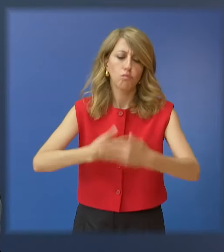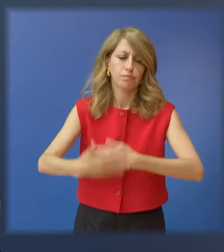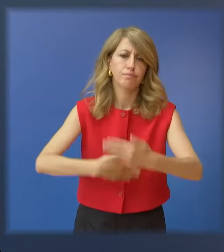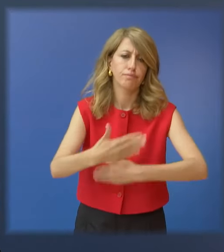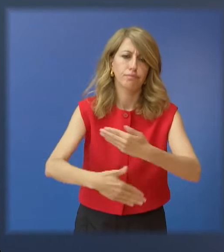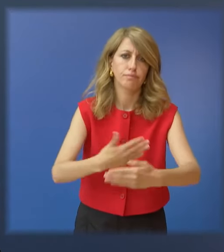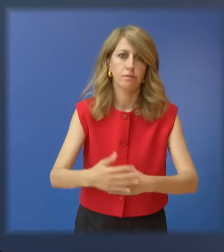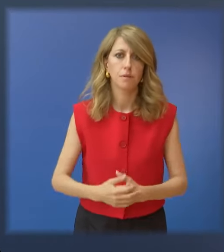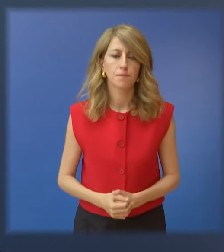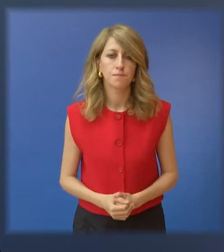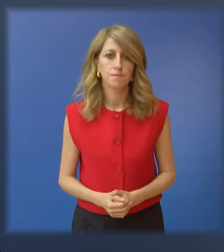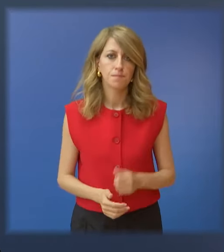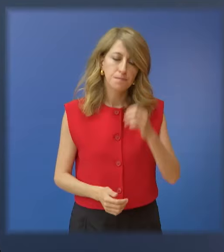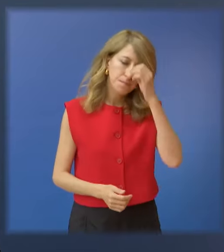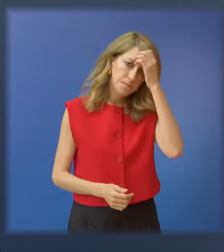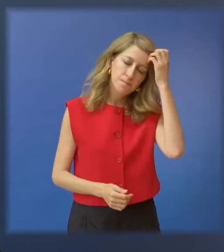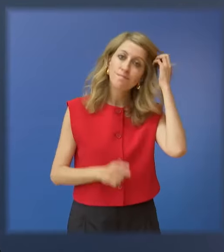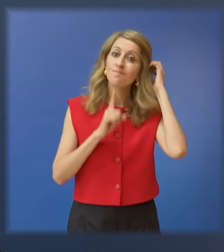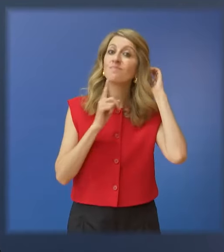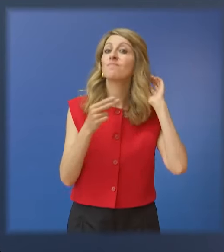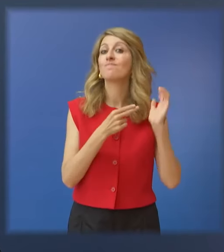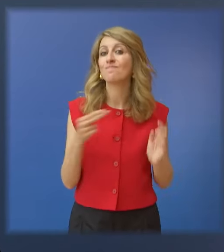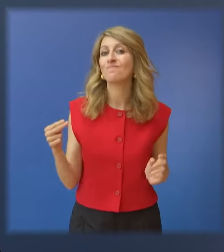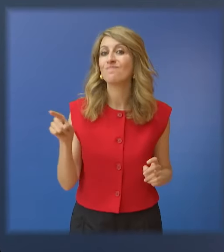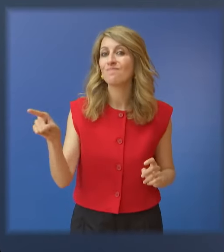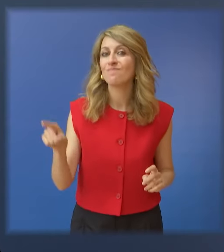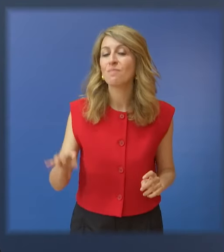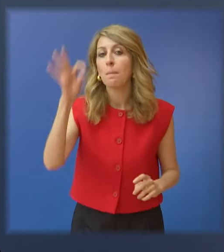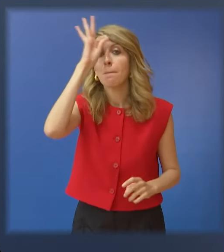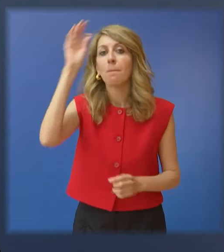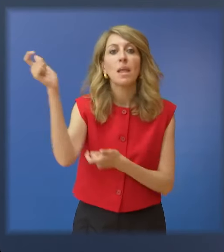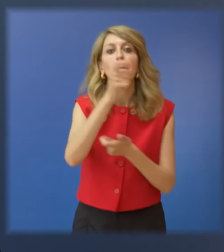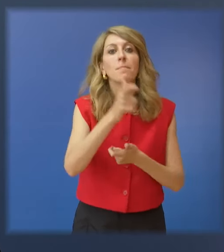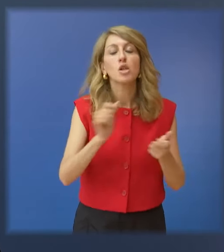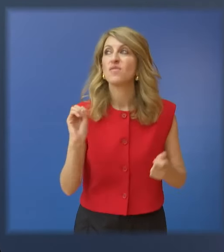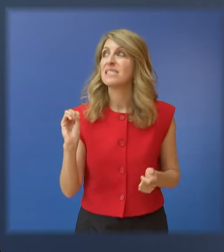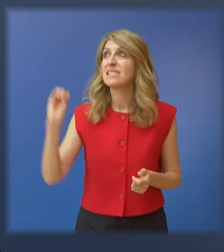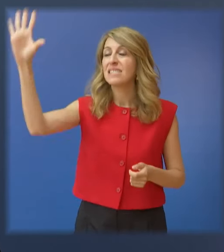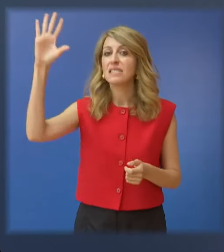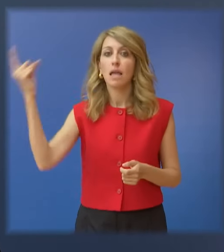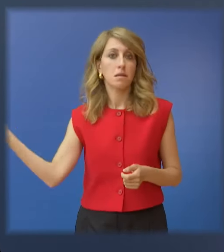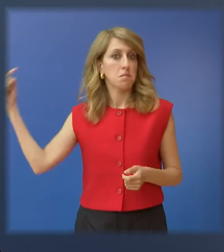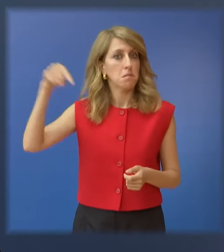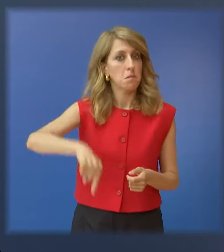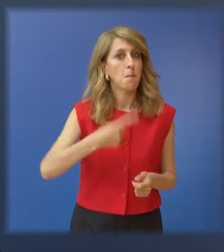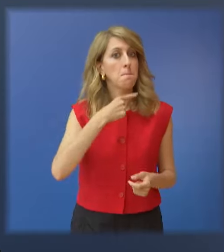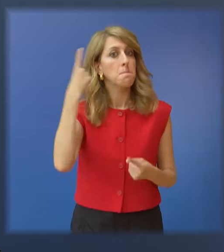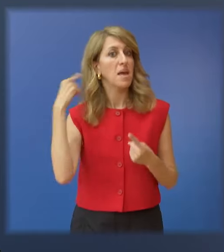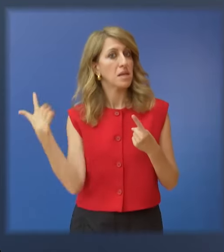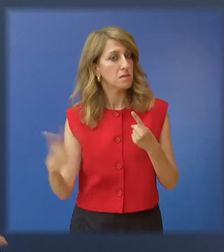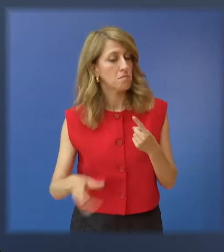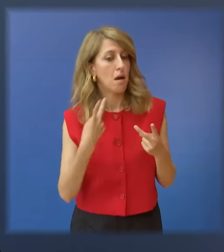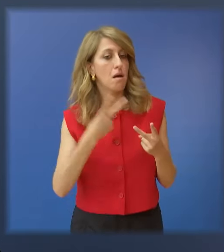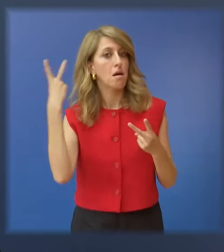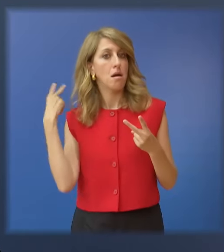ελάτε επί αυτού κύριε εκπρόσωπε θα έρθουν φέτος ε πυροσβέστης από ευρωπαϊκές χώρες όπως είχε γίνει πέρσι και πρόπερσι έχουν